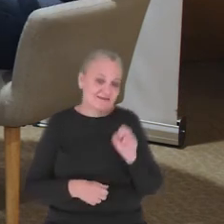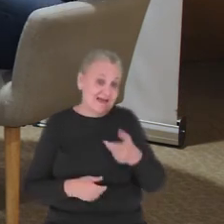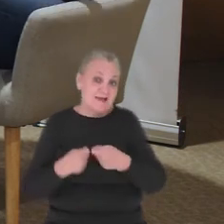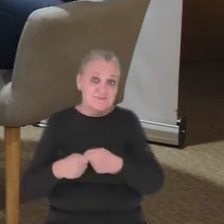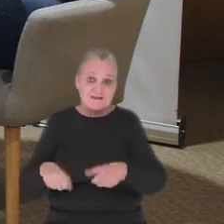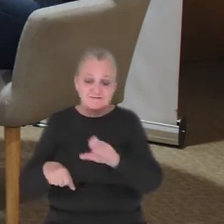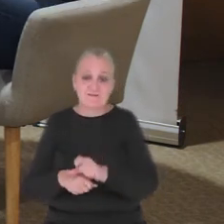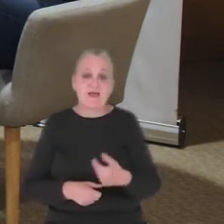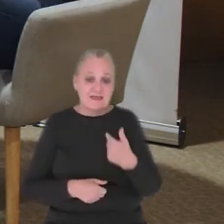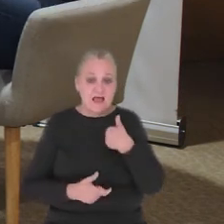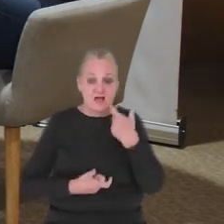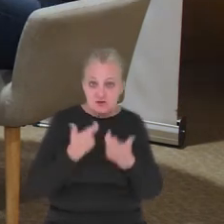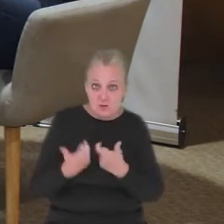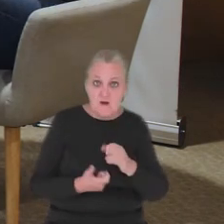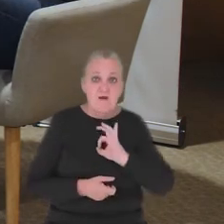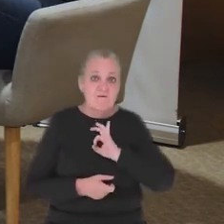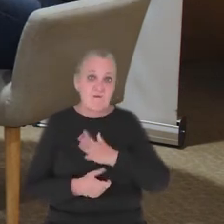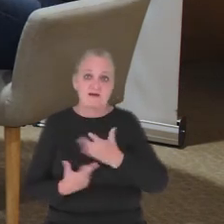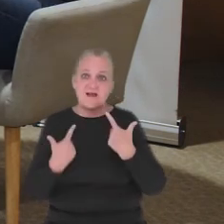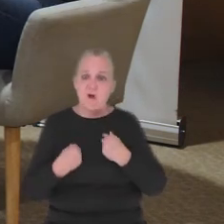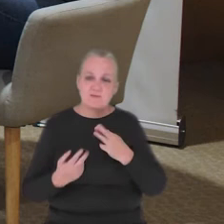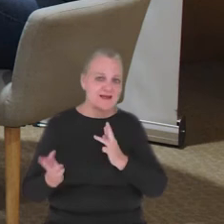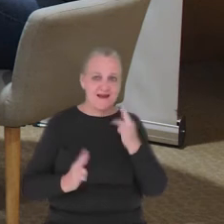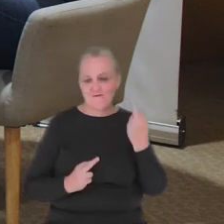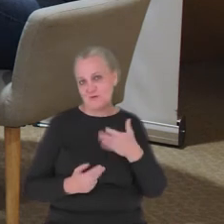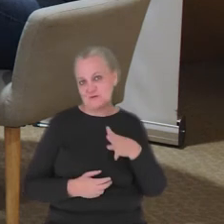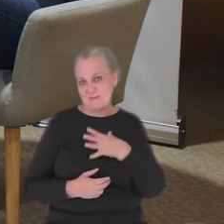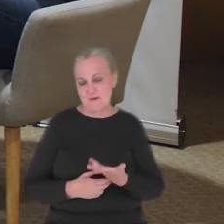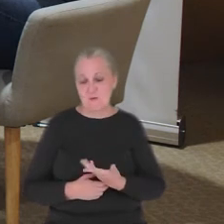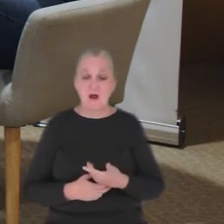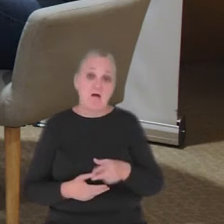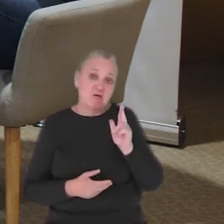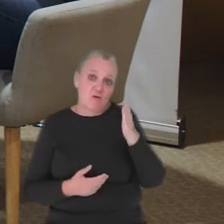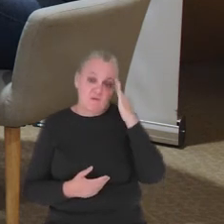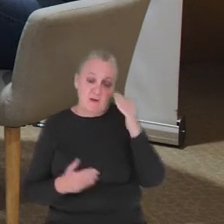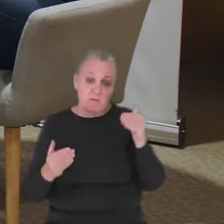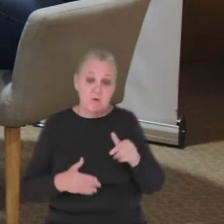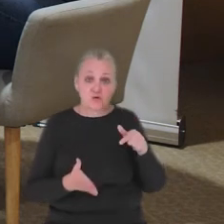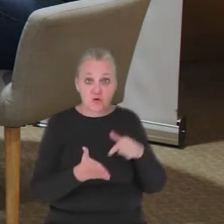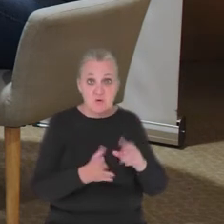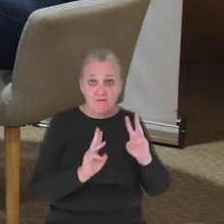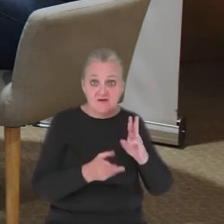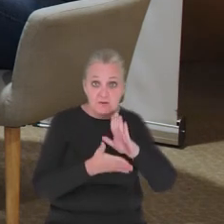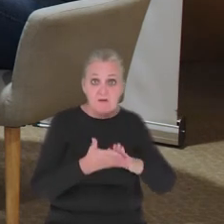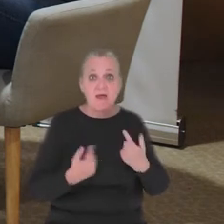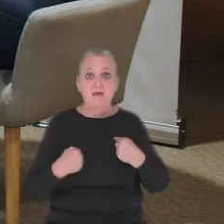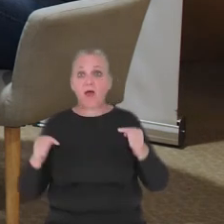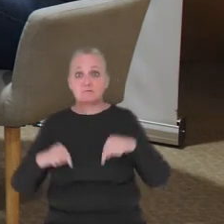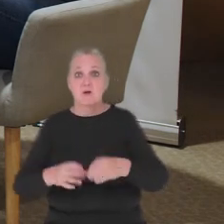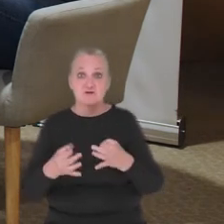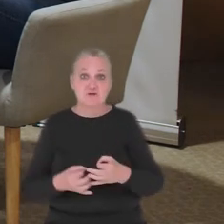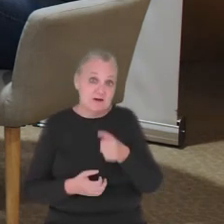I sprzedawać drożej. I zrobiłam, i to była moja własna osobista rewolucja. I kto wie, być może bez tych warsztatów nie byłoby mnie tutaj